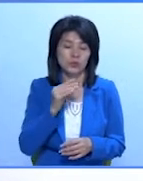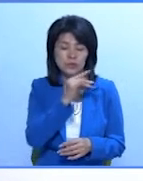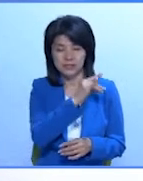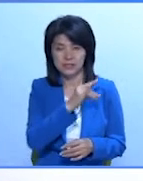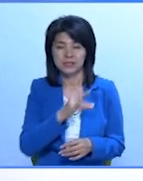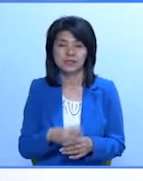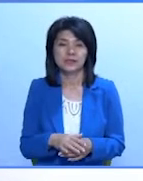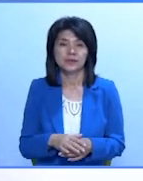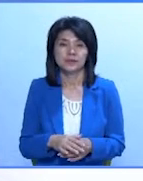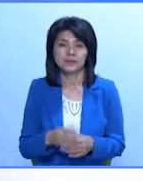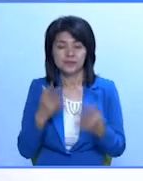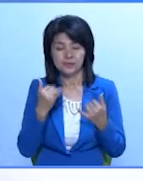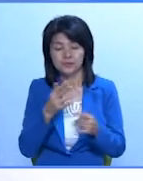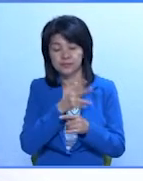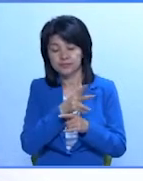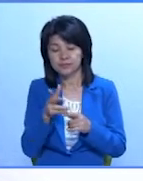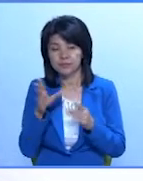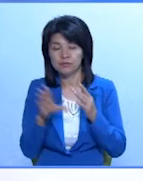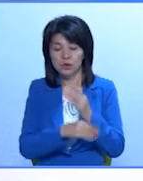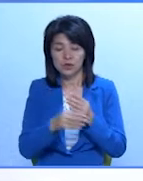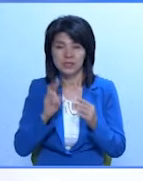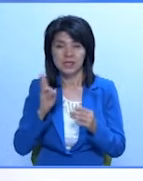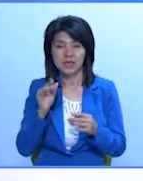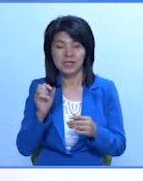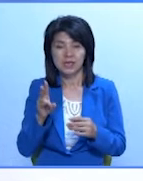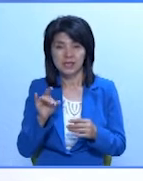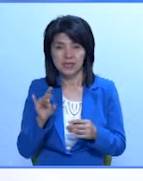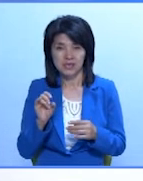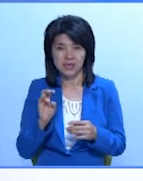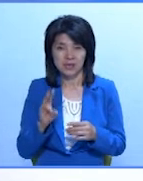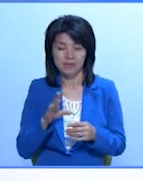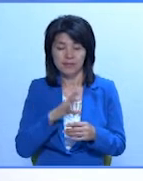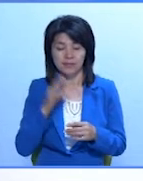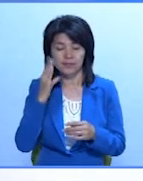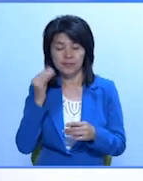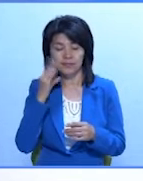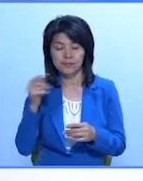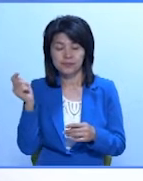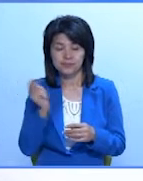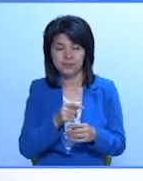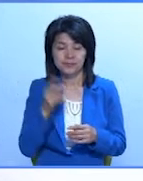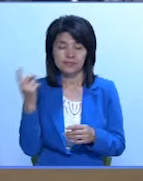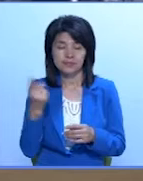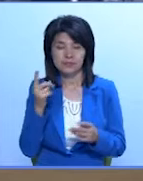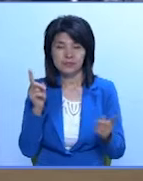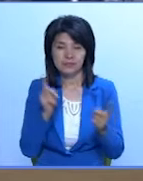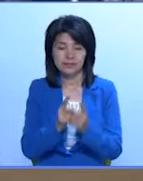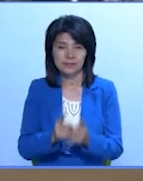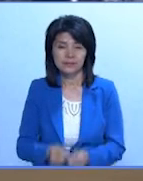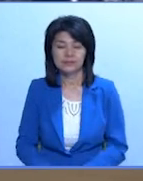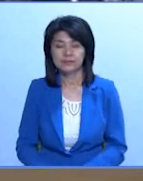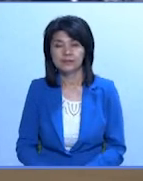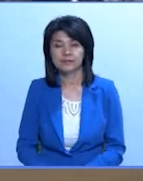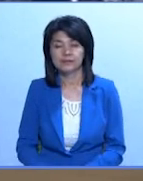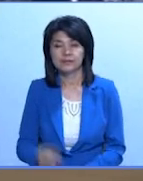етілді. Біздің түсірілім топ карантиннен кейін Алматыдан алғашқы болып жеткен жолаушыларды қарсы алды.